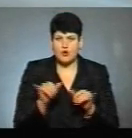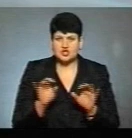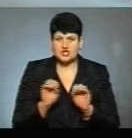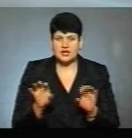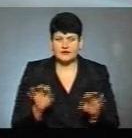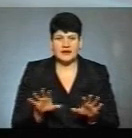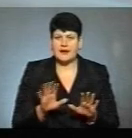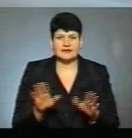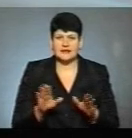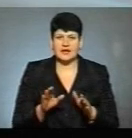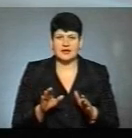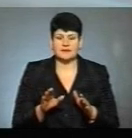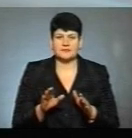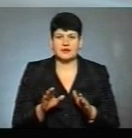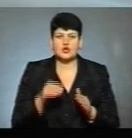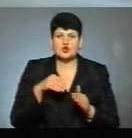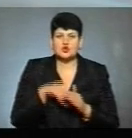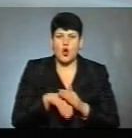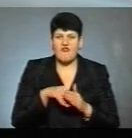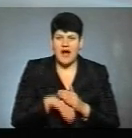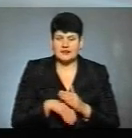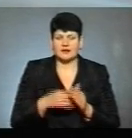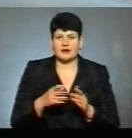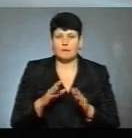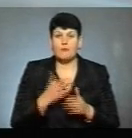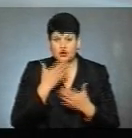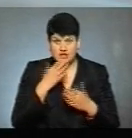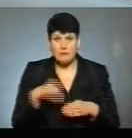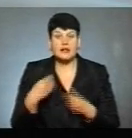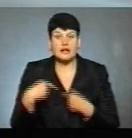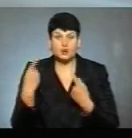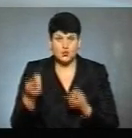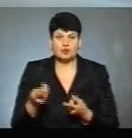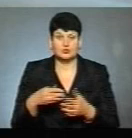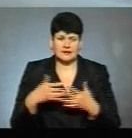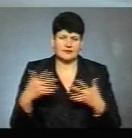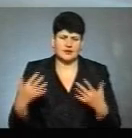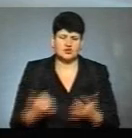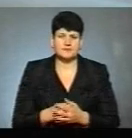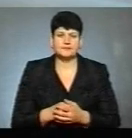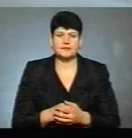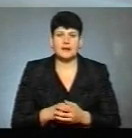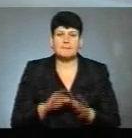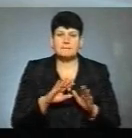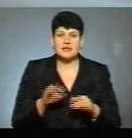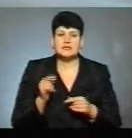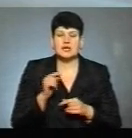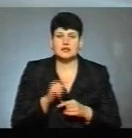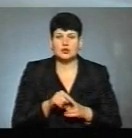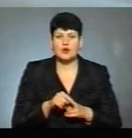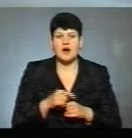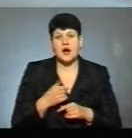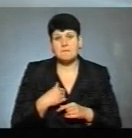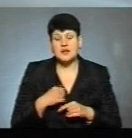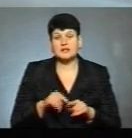сховати в кишені, прочитав, передай другому і так далі. Ну і от після того, ми